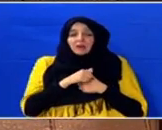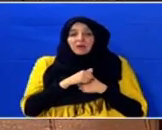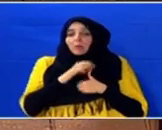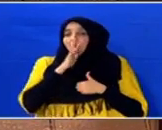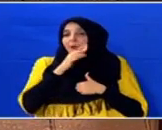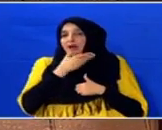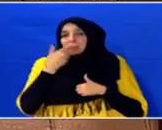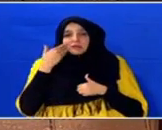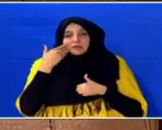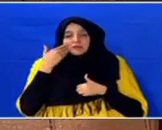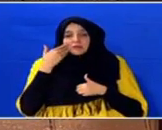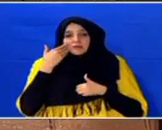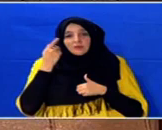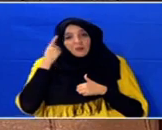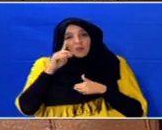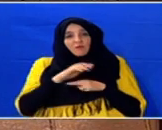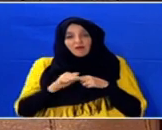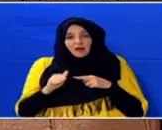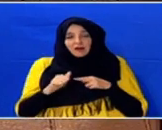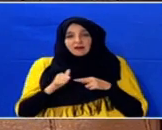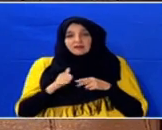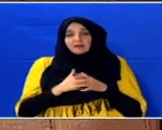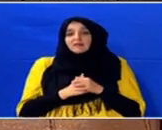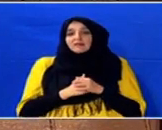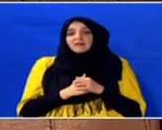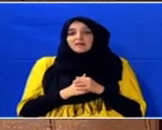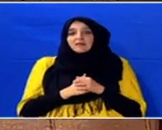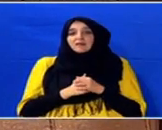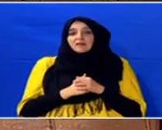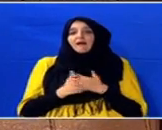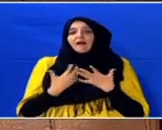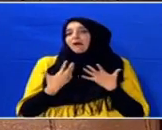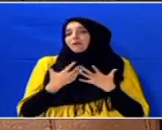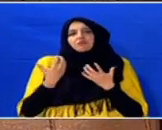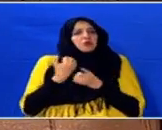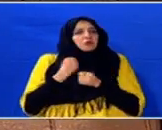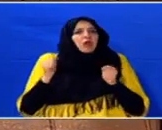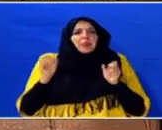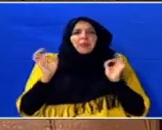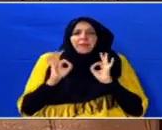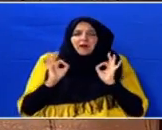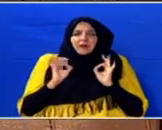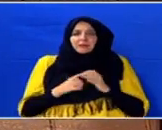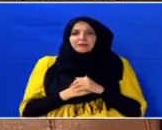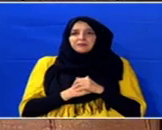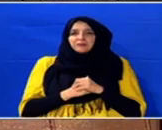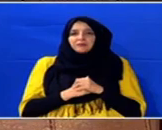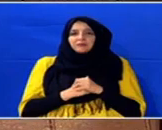لها من أداء فريضة الصيام فالحرج عنها مرفوع